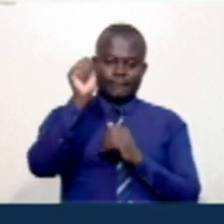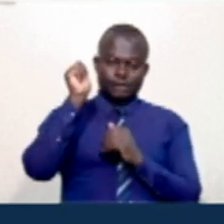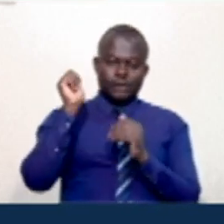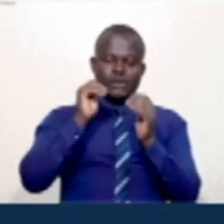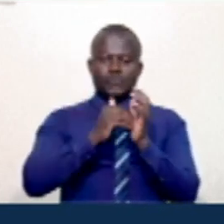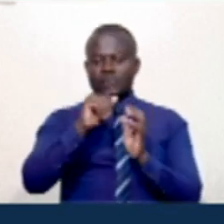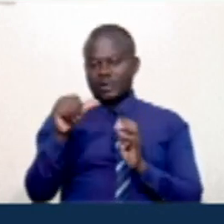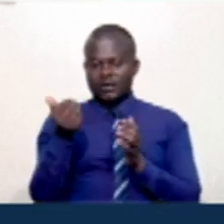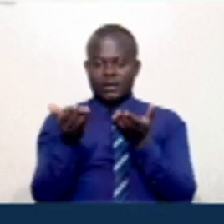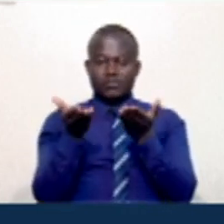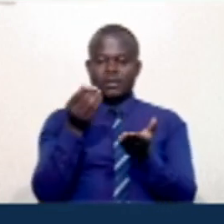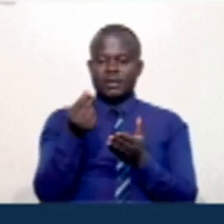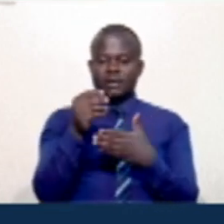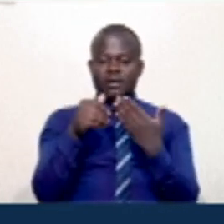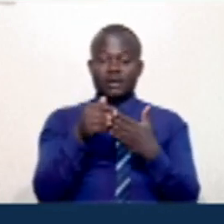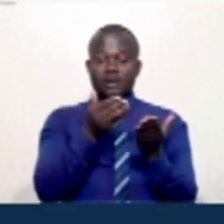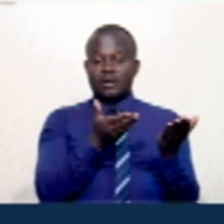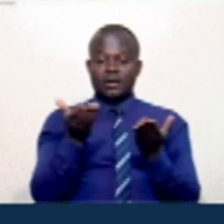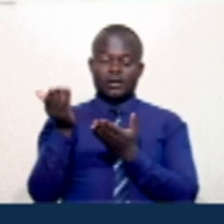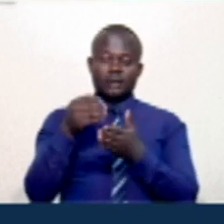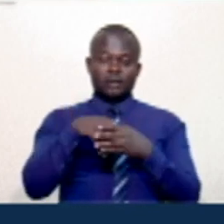Ikindi gipimo ni amafaranga yakirwa mu misoro